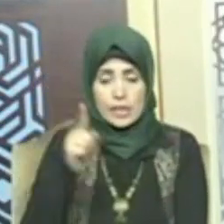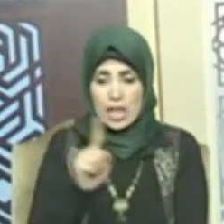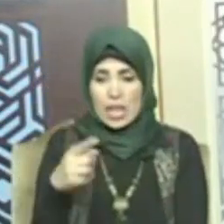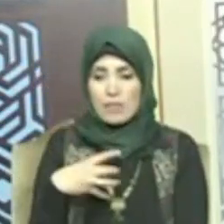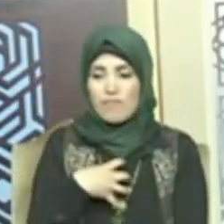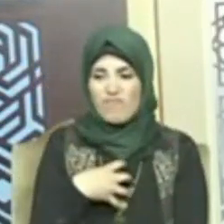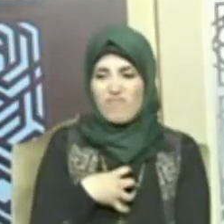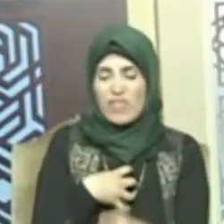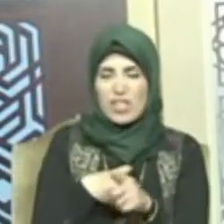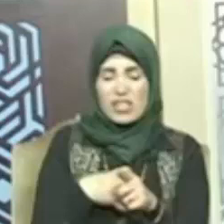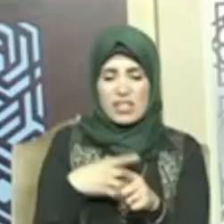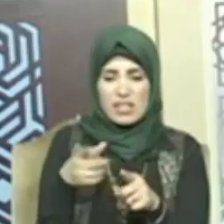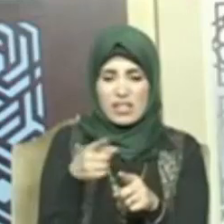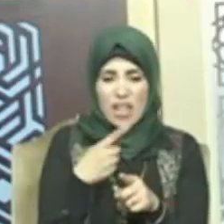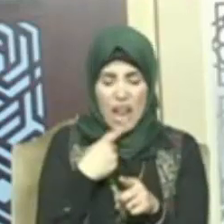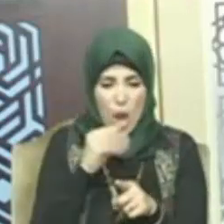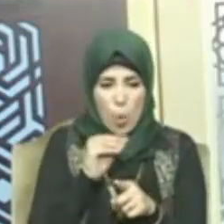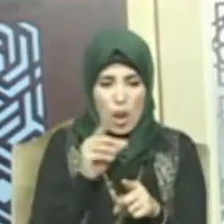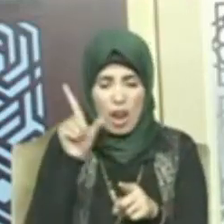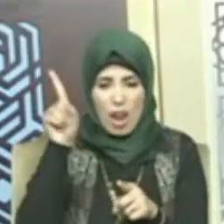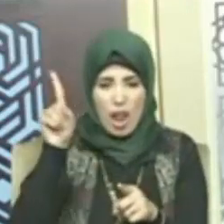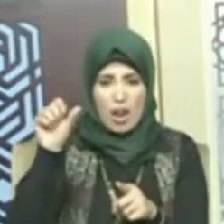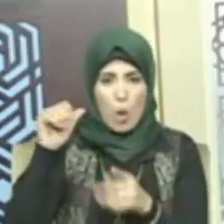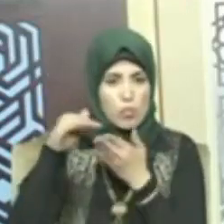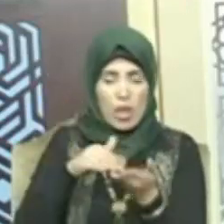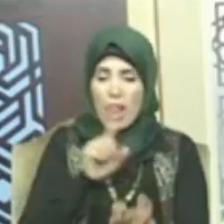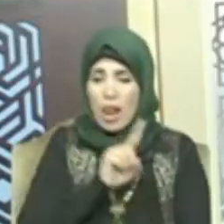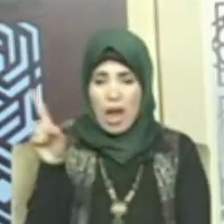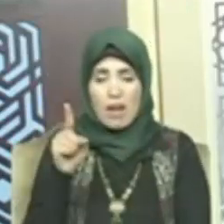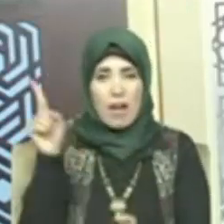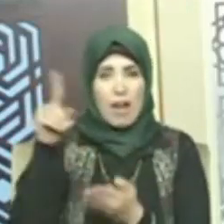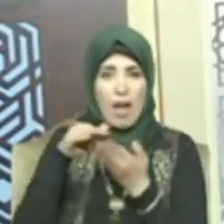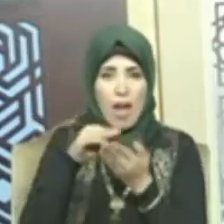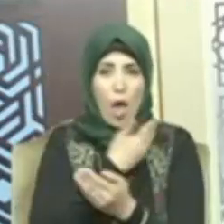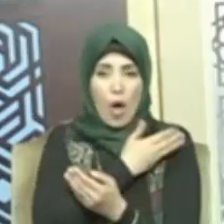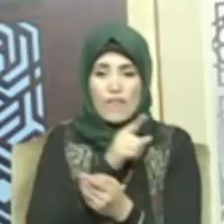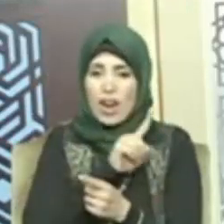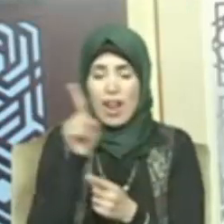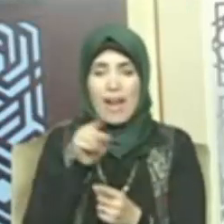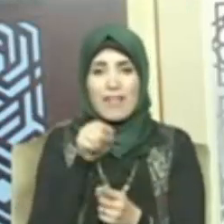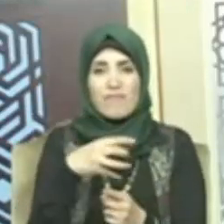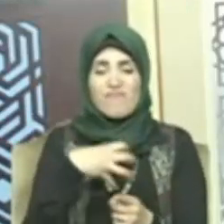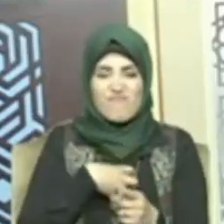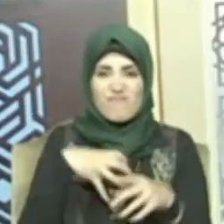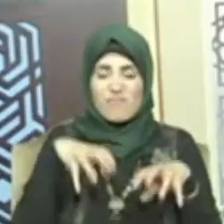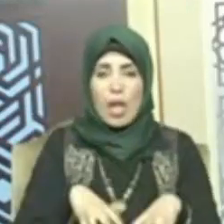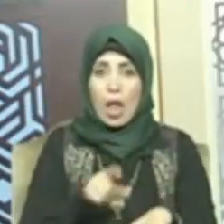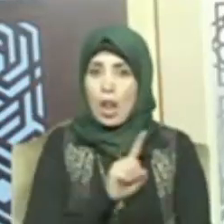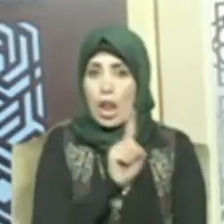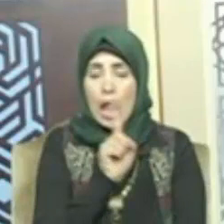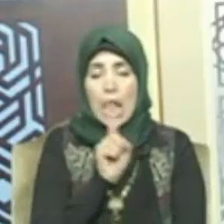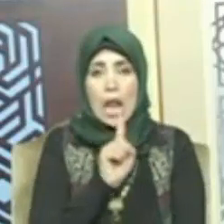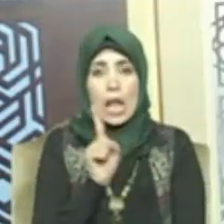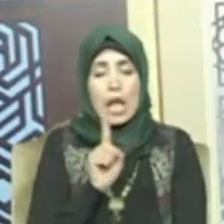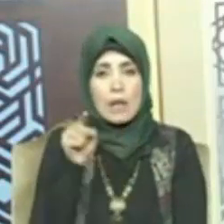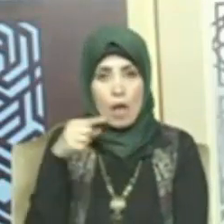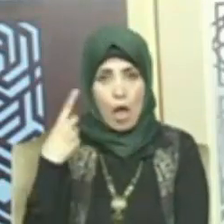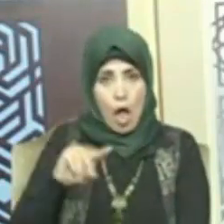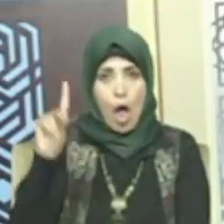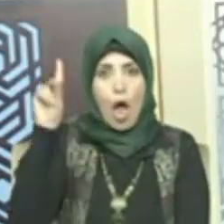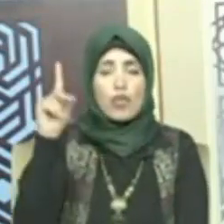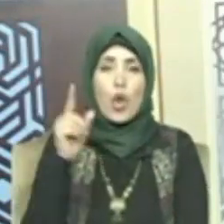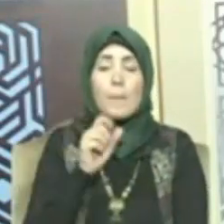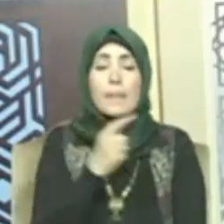الله، فاليأس والتيئيس والإحباط والتحبيط من الكبائر. فقد أخرج الحاكم في